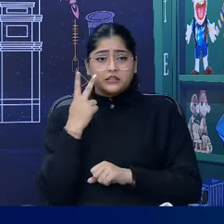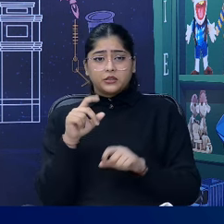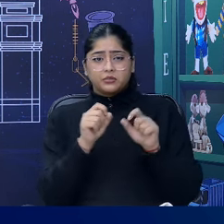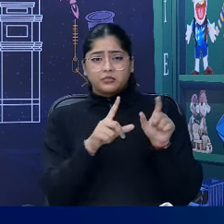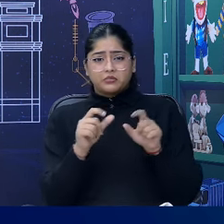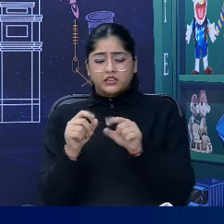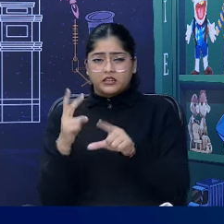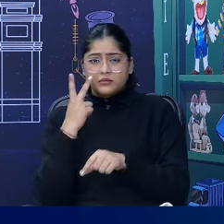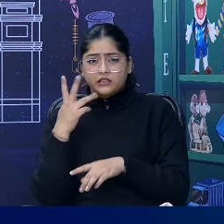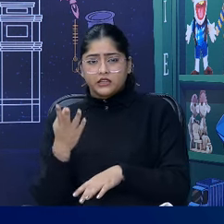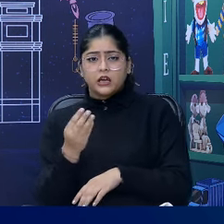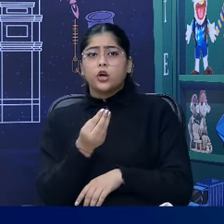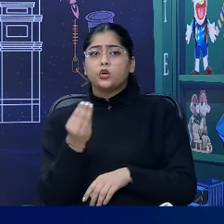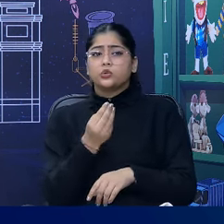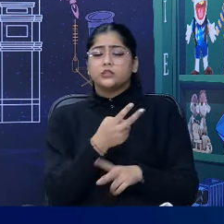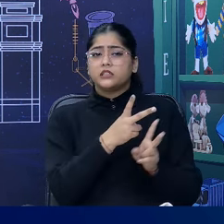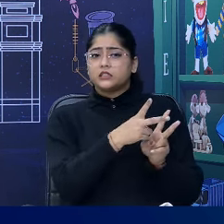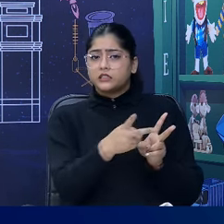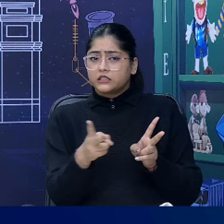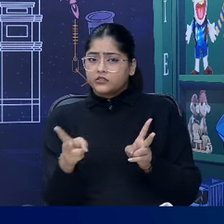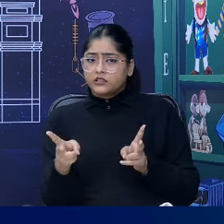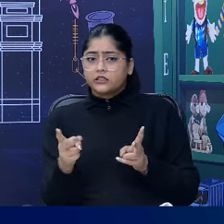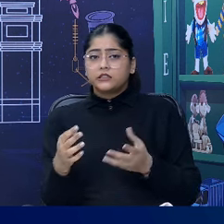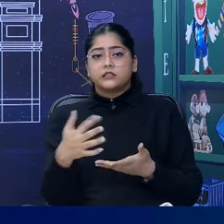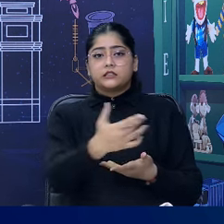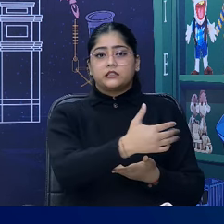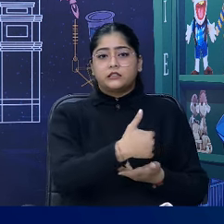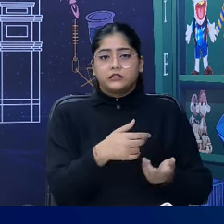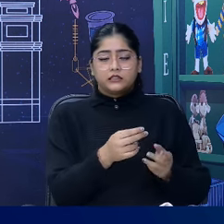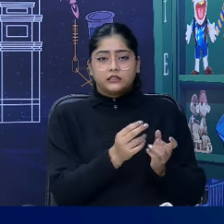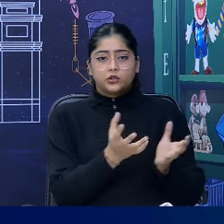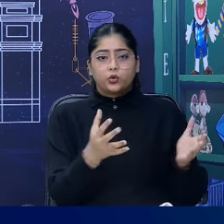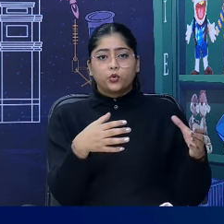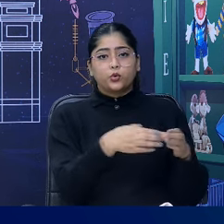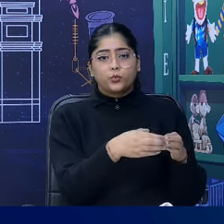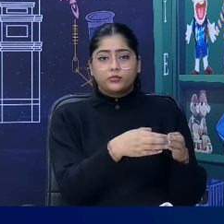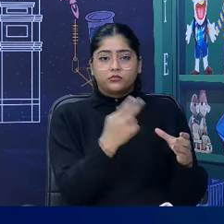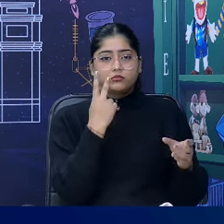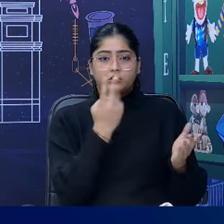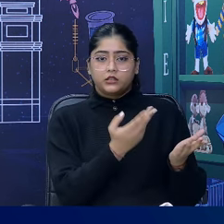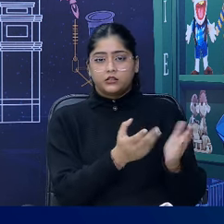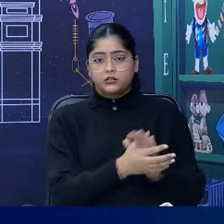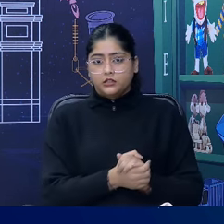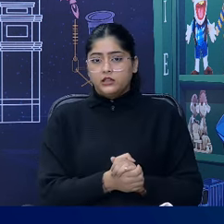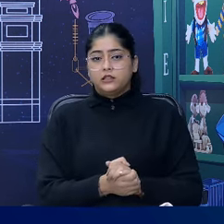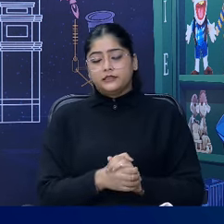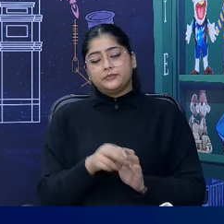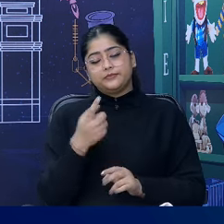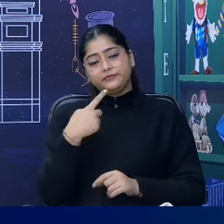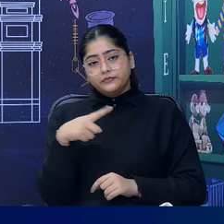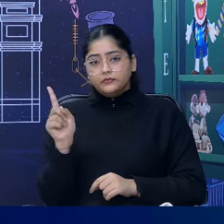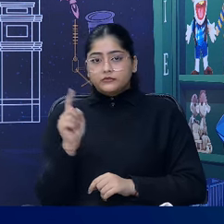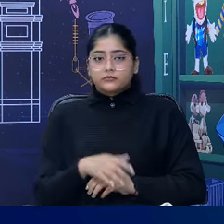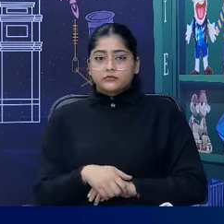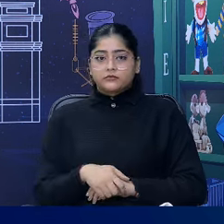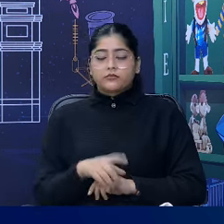मुझे कुछ अलग अलग तरह के कलेक्शंस नज़र आ रहे हैं. वेरी गुड, आपने बिल्कुल ठीक बोला